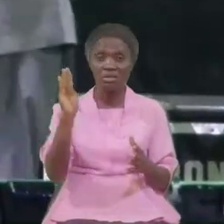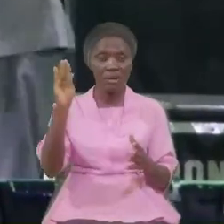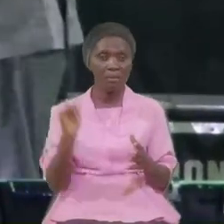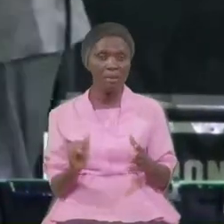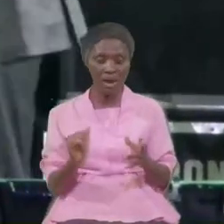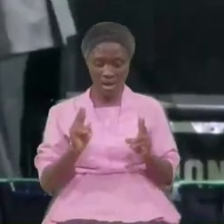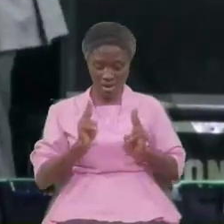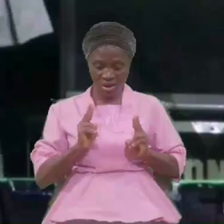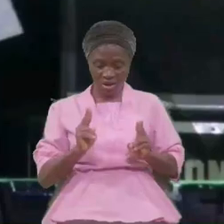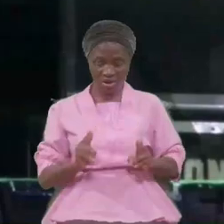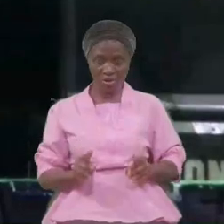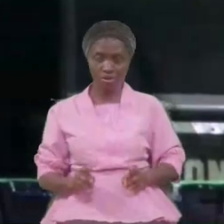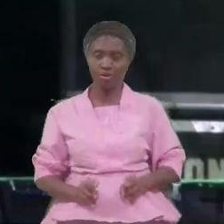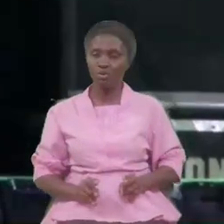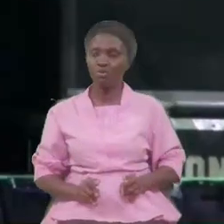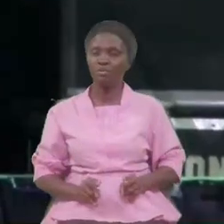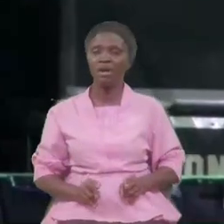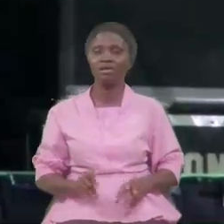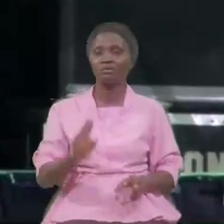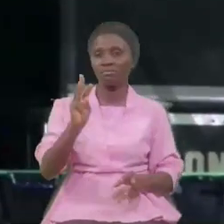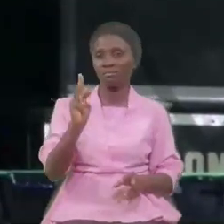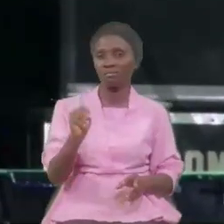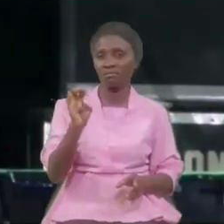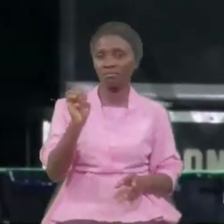Ce n'est pas par le mérite humain.